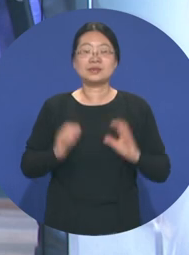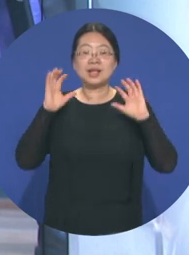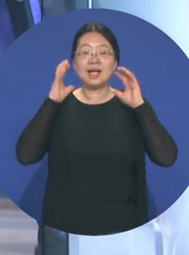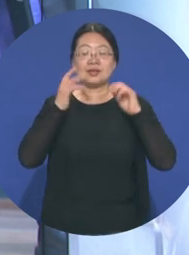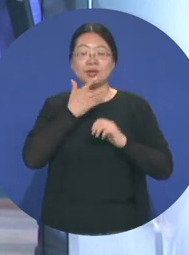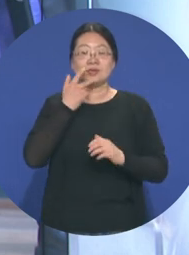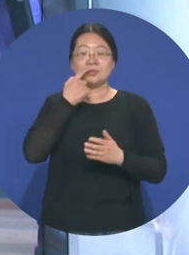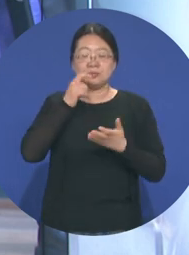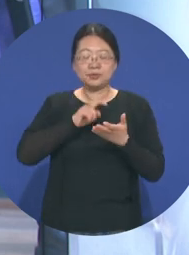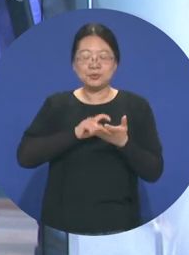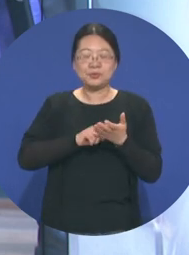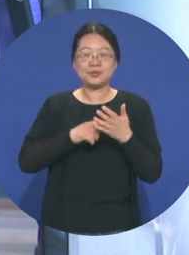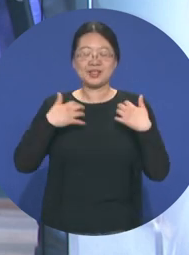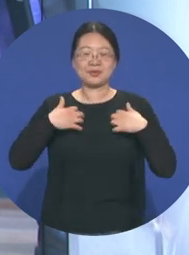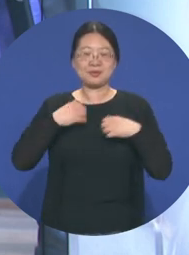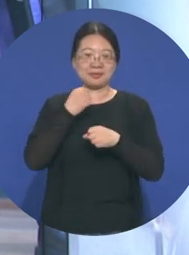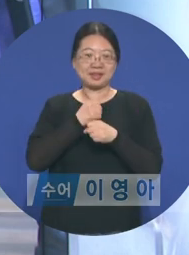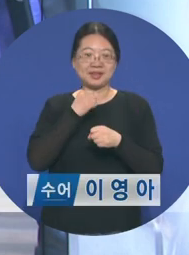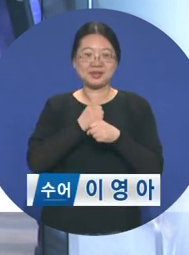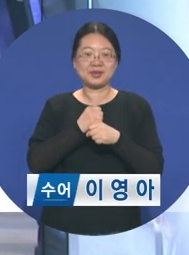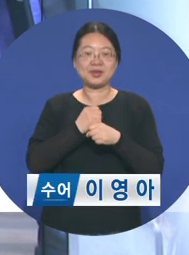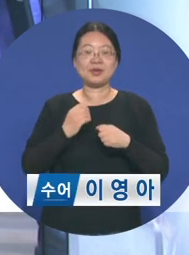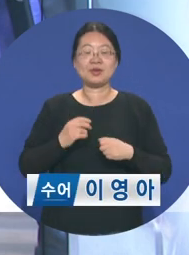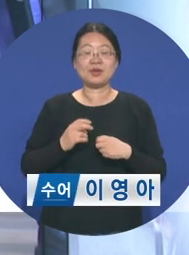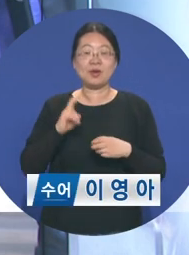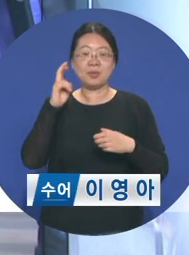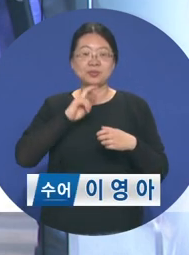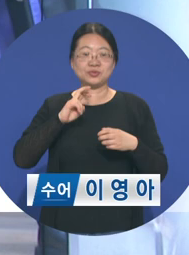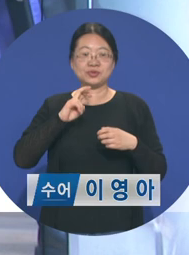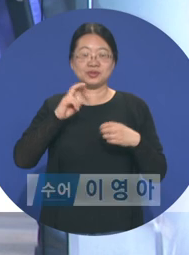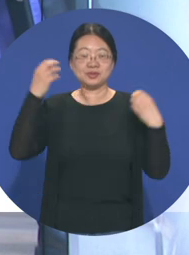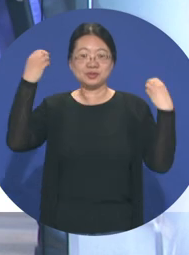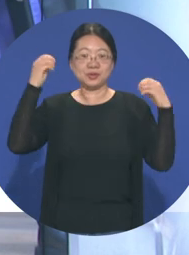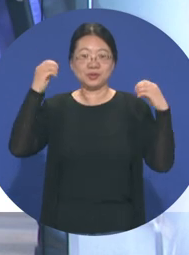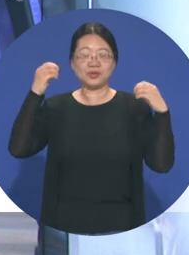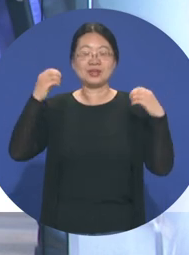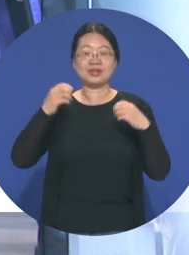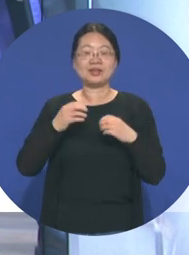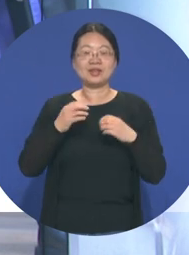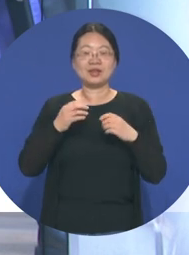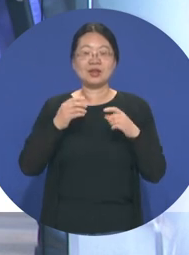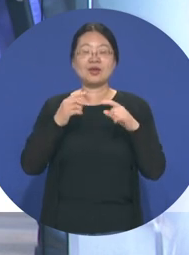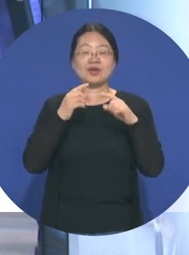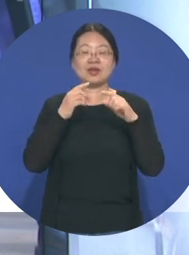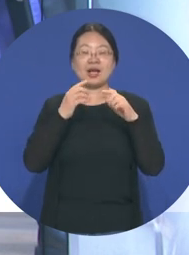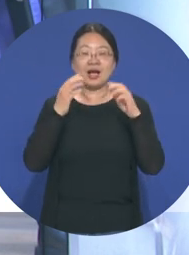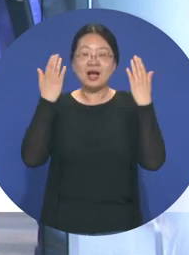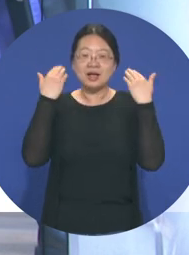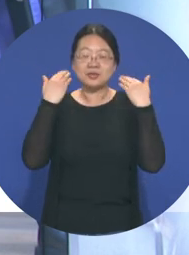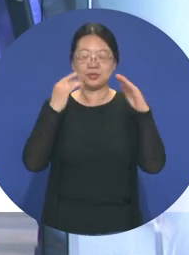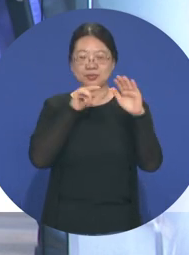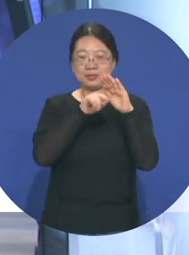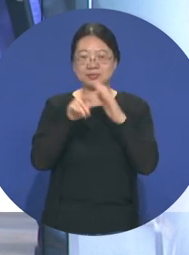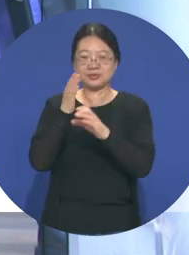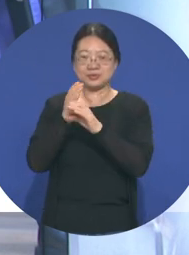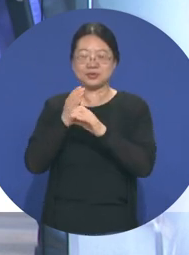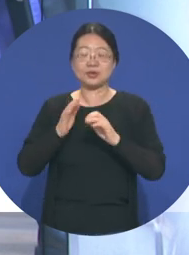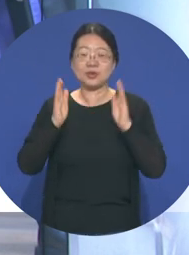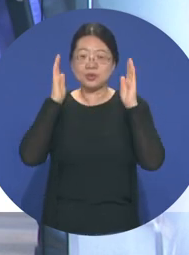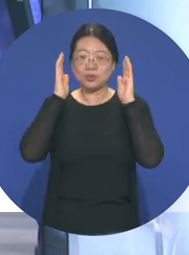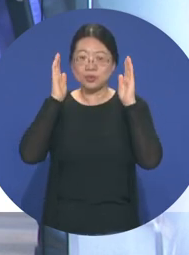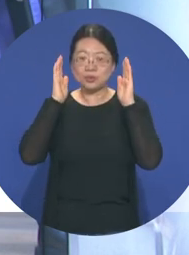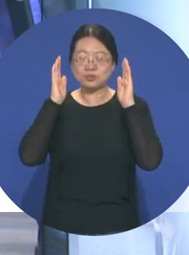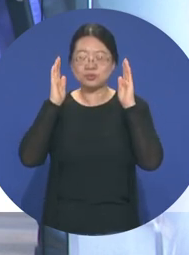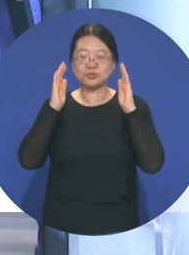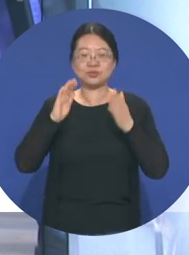아이들이 영어를 쉽고 재미있게 배울 수 있도록 만들어진 뮤지컬 공연이 도내 초등학교를 찾아다니고 있습니다. 공부와 놀이의 경계를